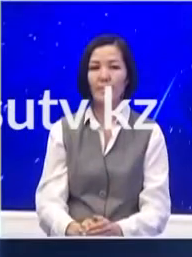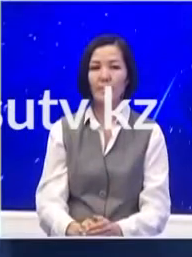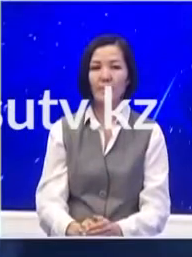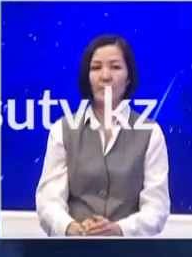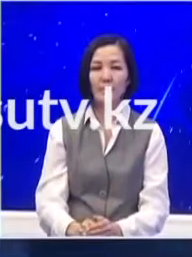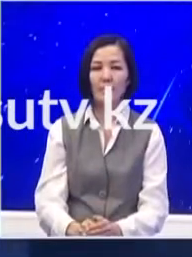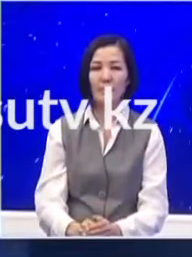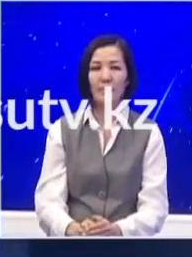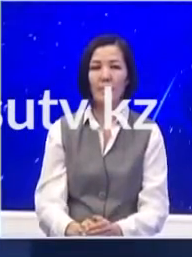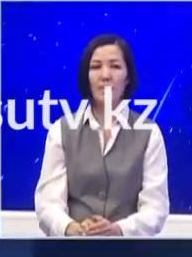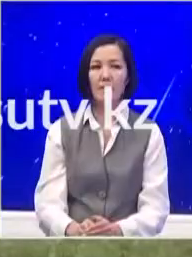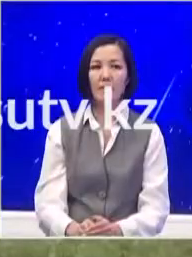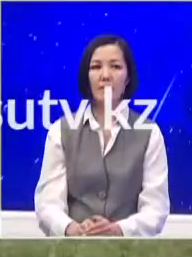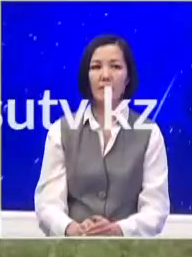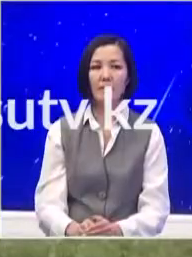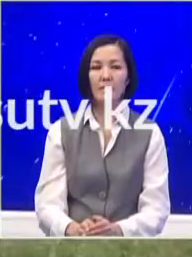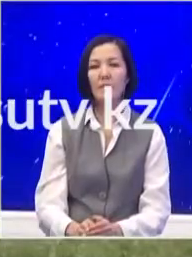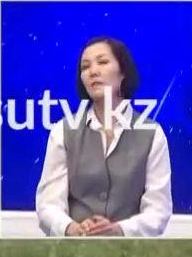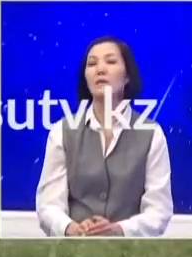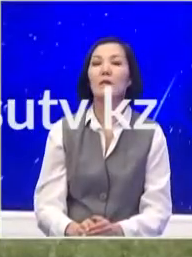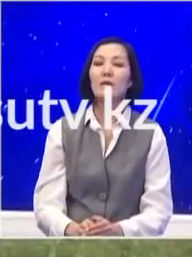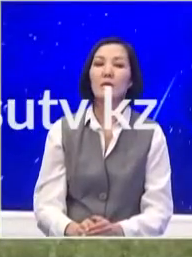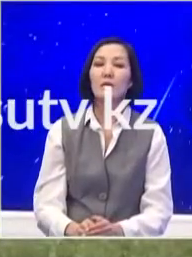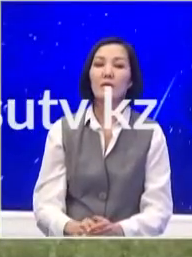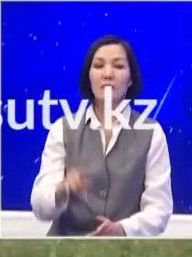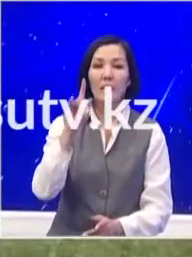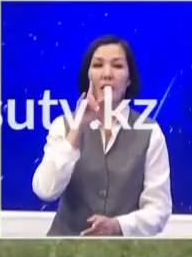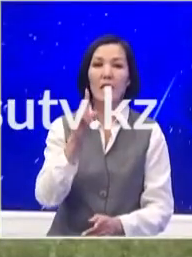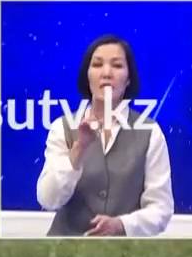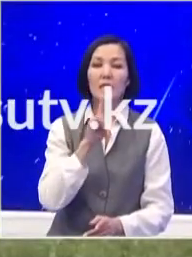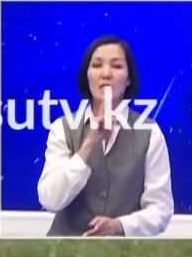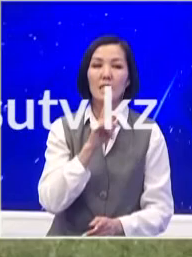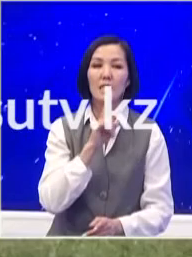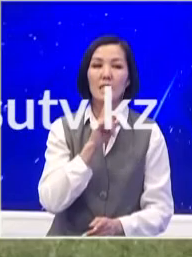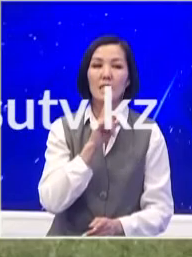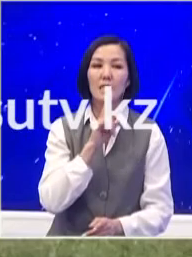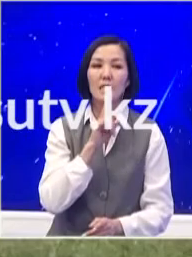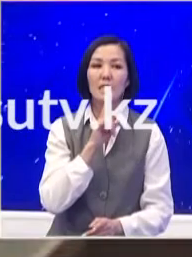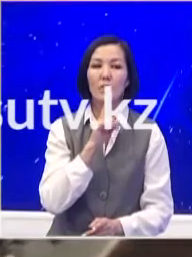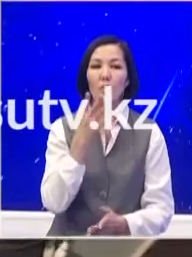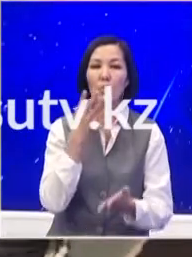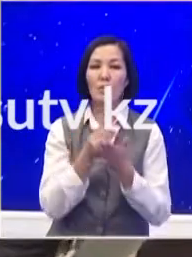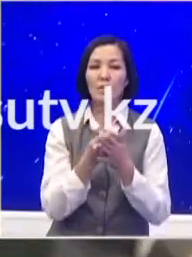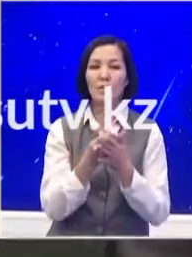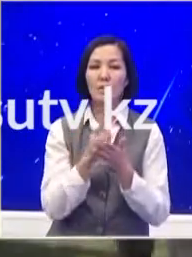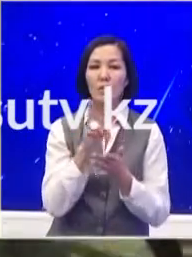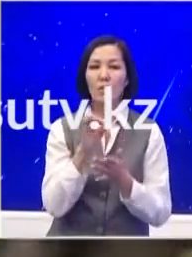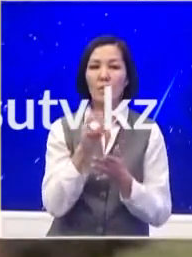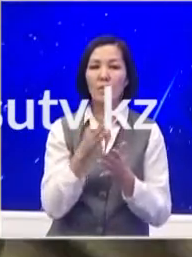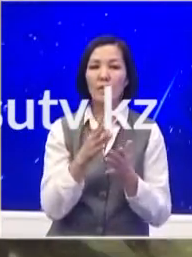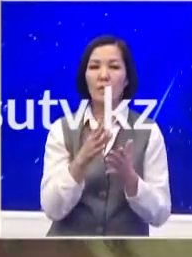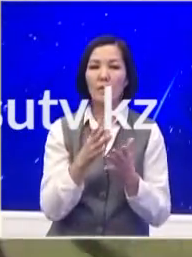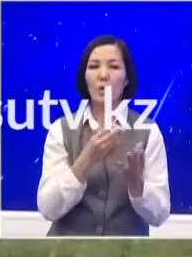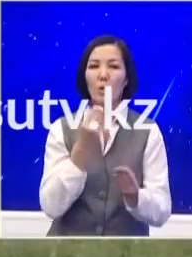Назарсын ережесі жетектеу жоқ, таза жалан тақымын тартады, ат айландыру деген